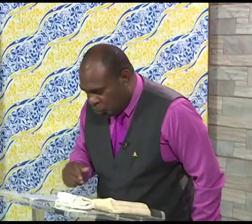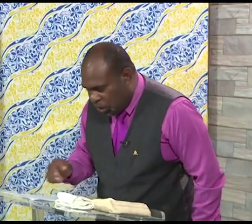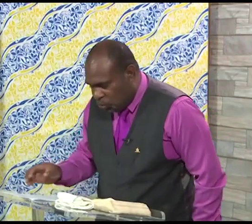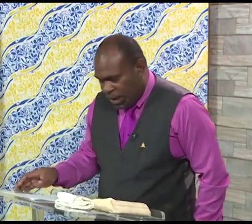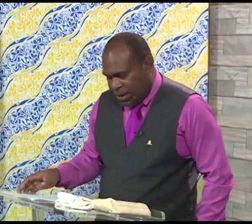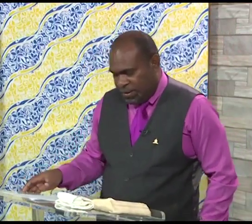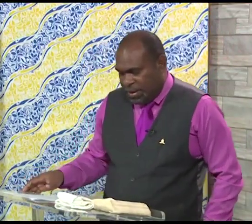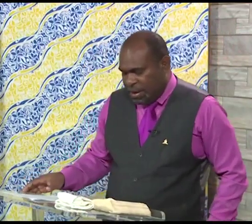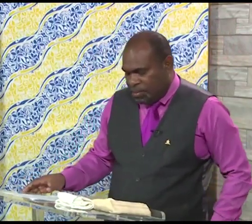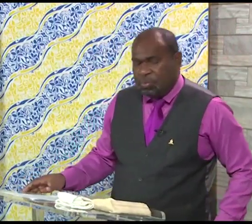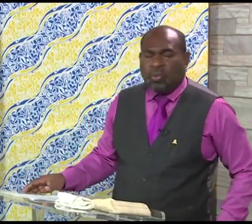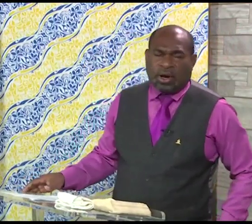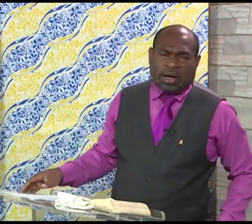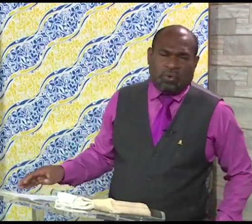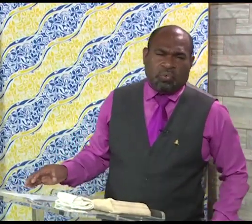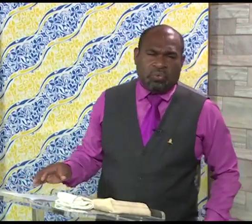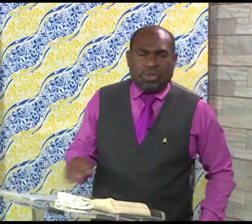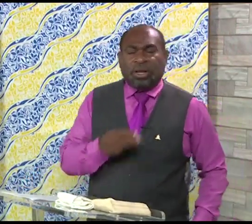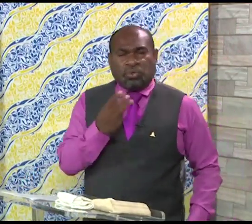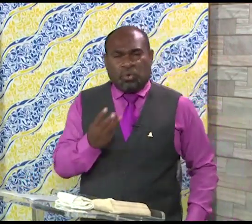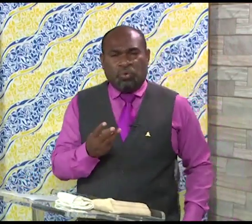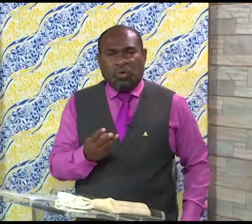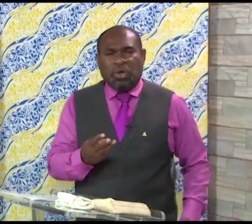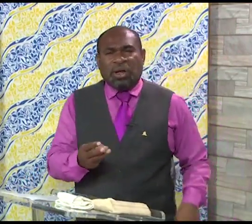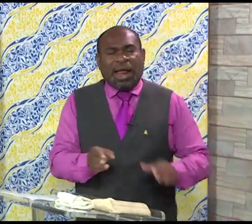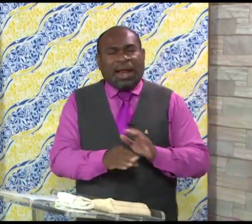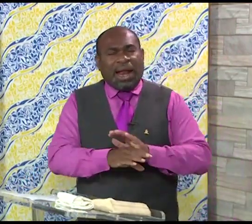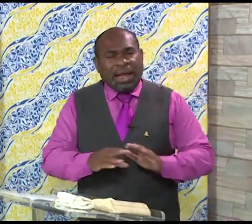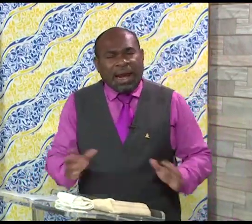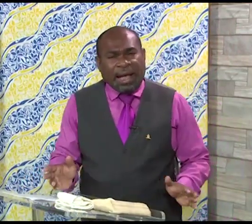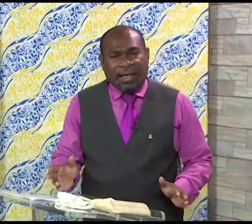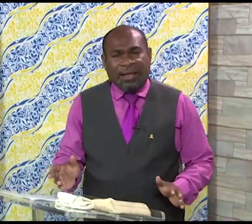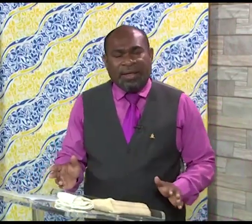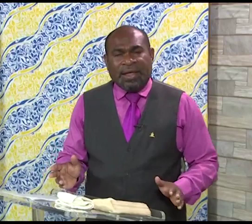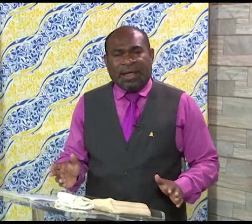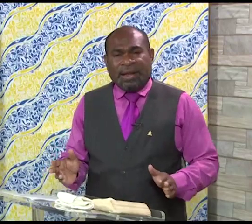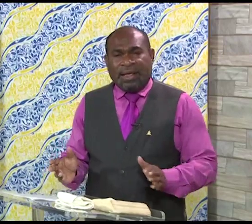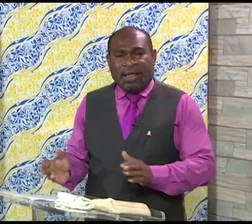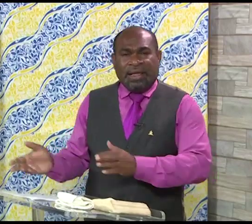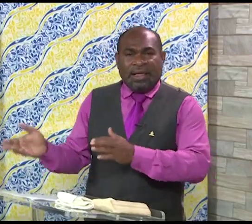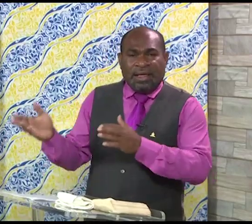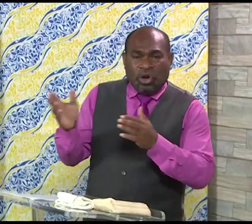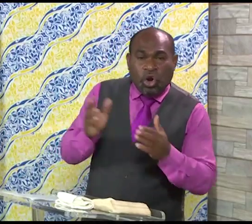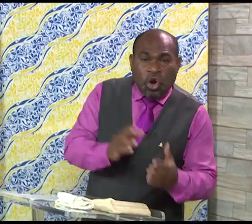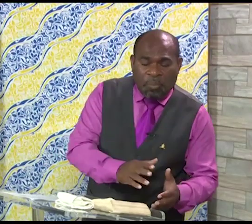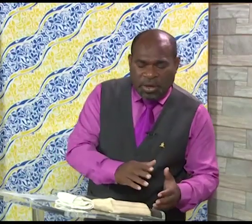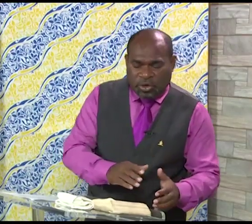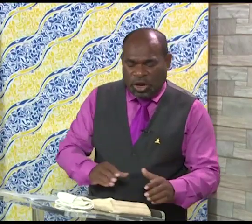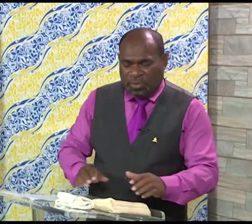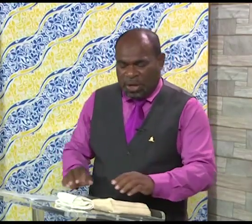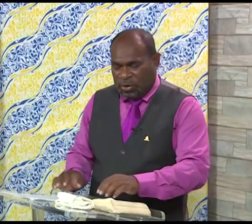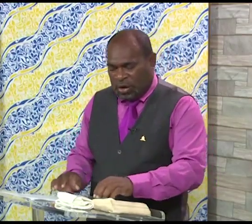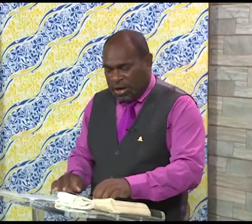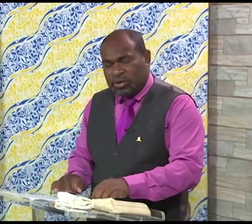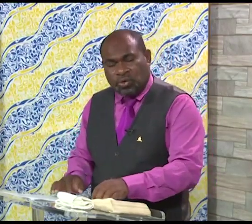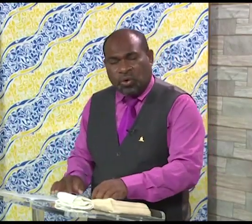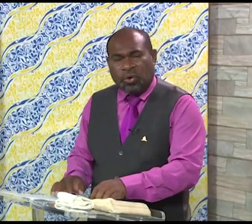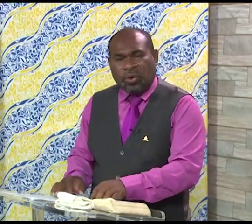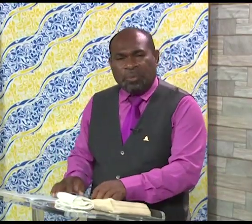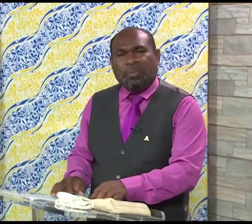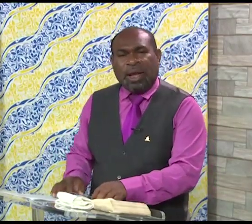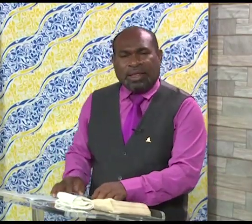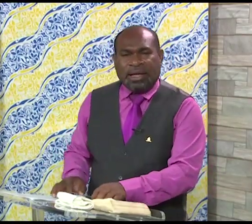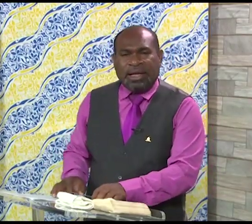ra vaka putu ni autaki. Me vua ana kalou. Kene katonu na lagi-lagi ni iloloma e suleviro